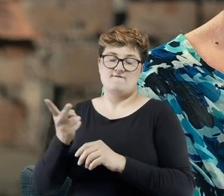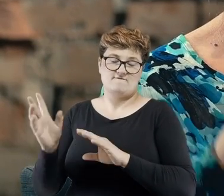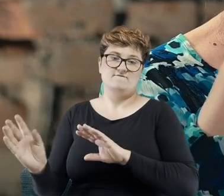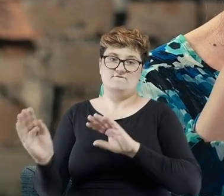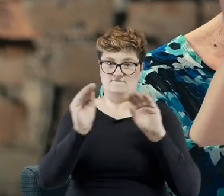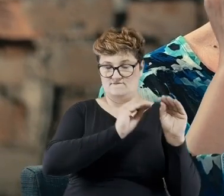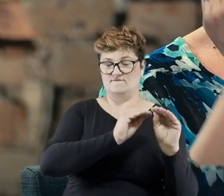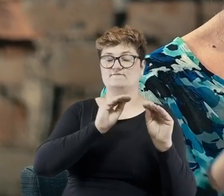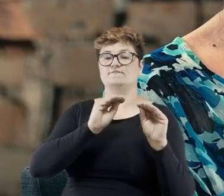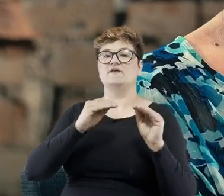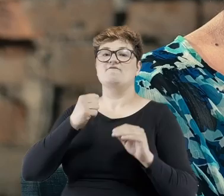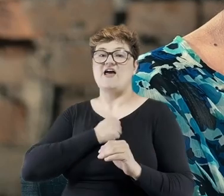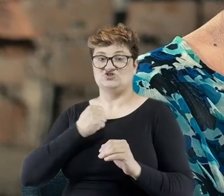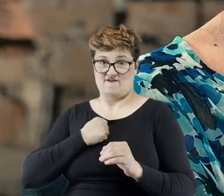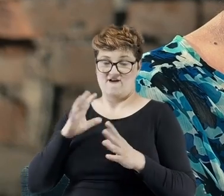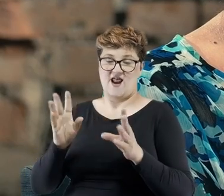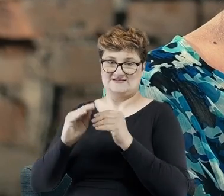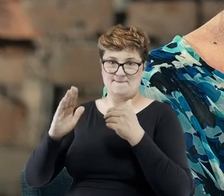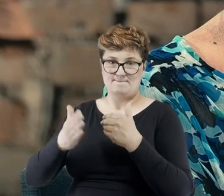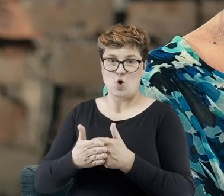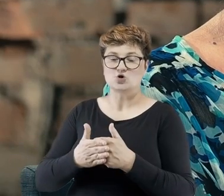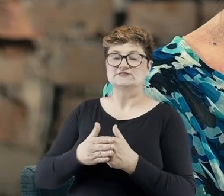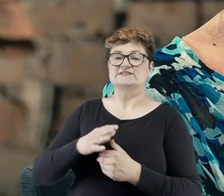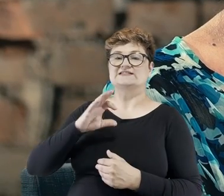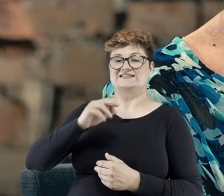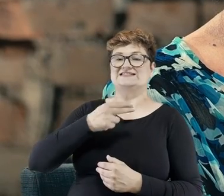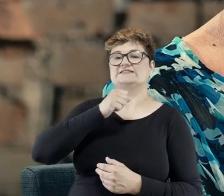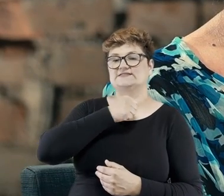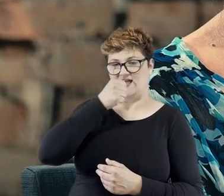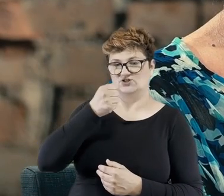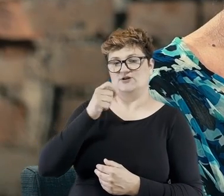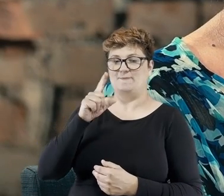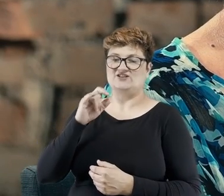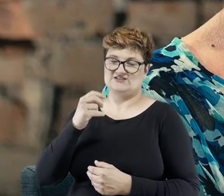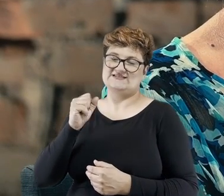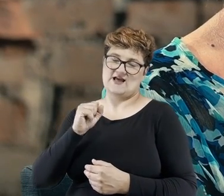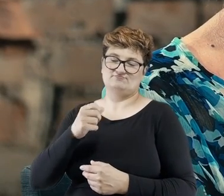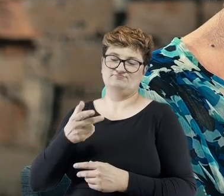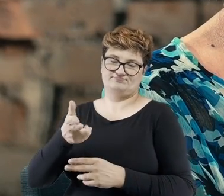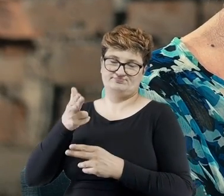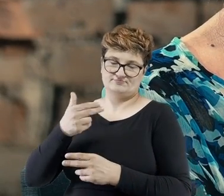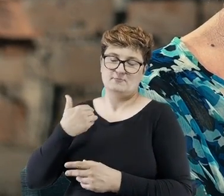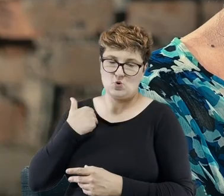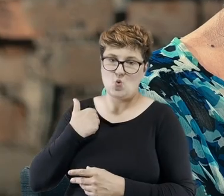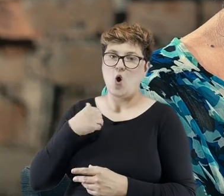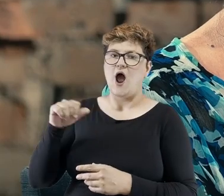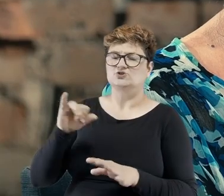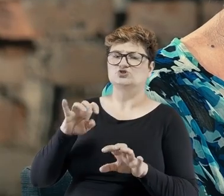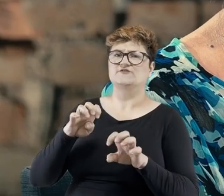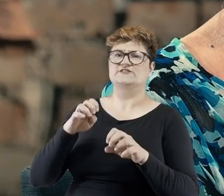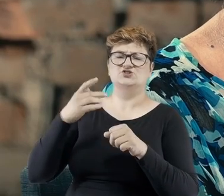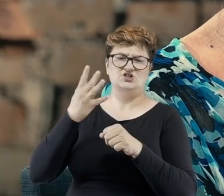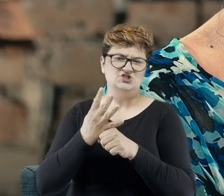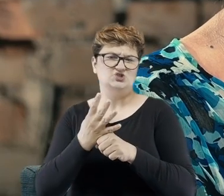wyjechali z mężem do Warszawy. Starszy syn zginął, tak jak mówiłam, w Piaśnicy, rozstrzelany. Natomiast w 40